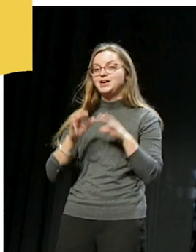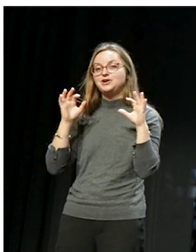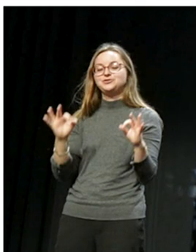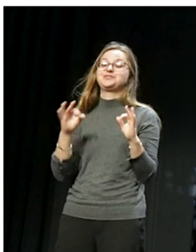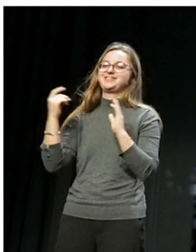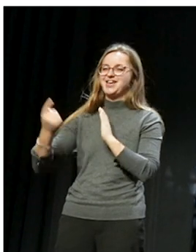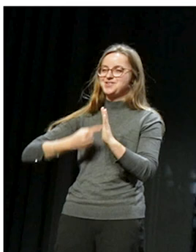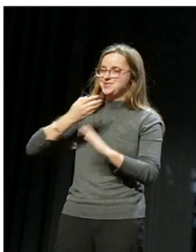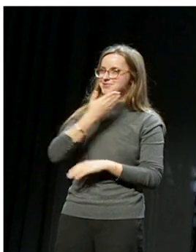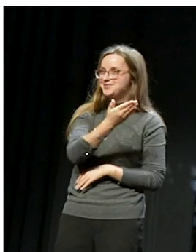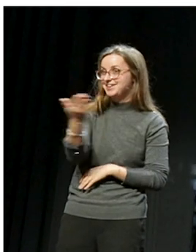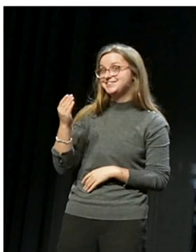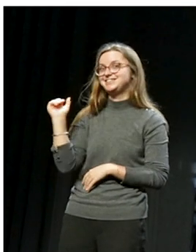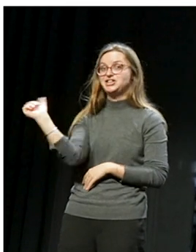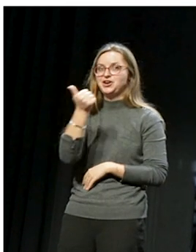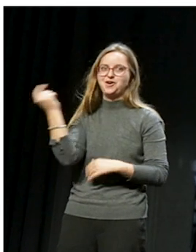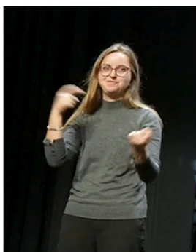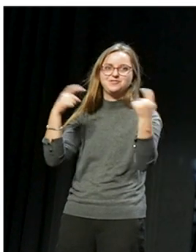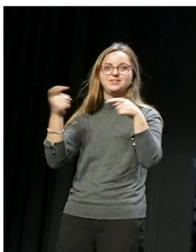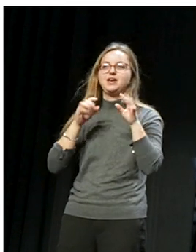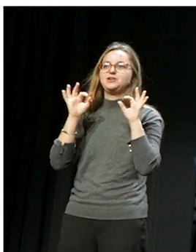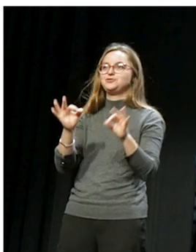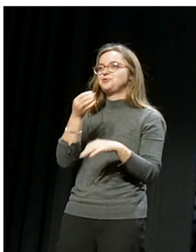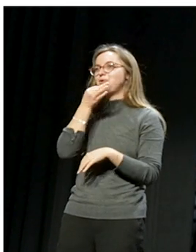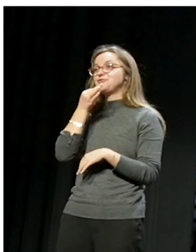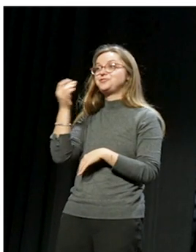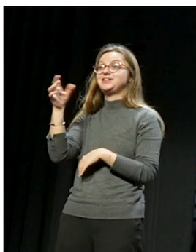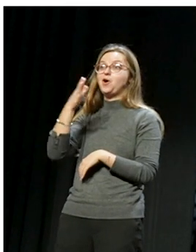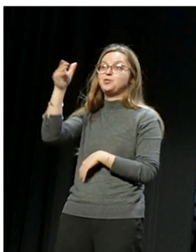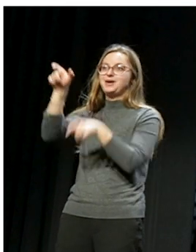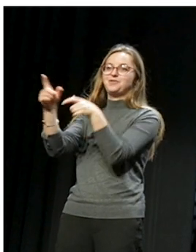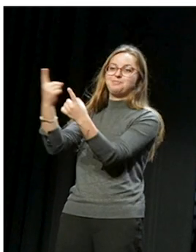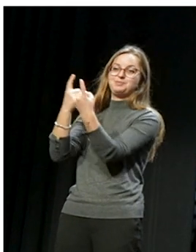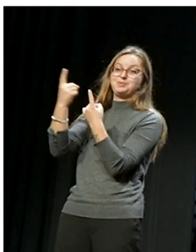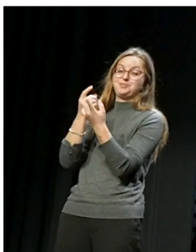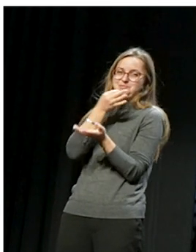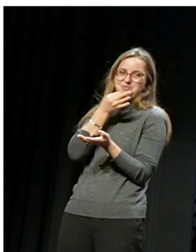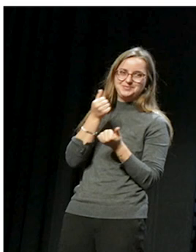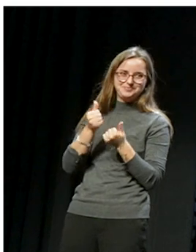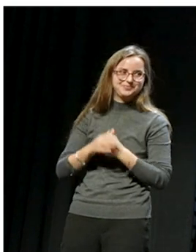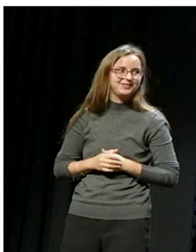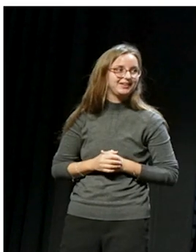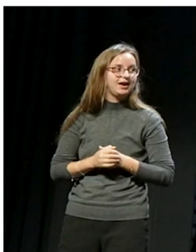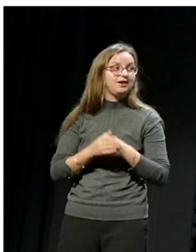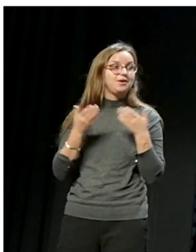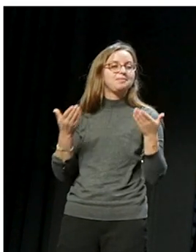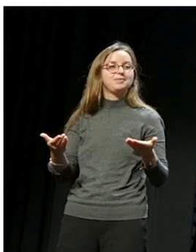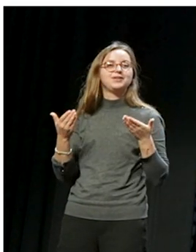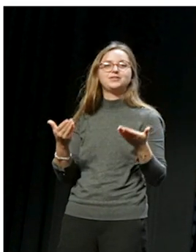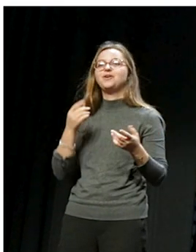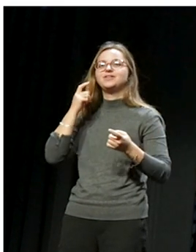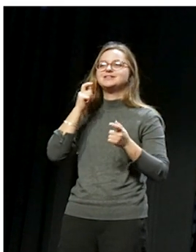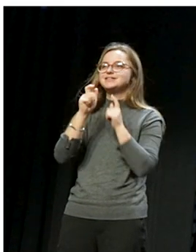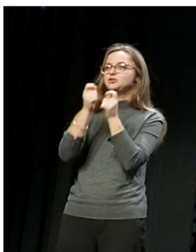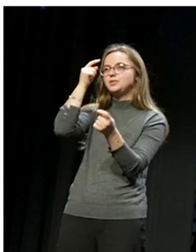à nouveau, merci à tous d'être là. Ça tombe bien, on a quelques personnes en plus en attendant. L'idée, c'est qu'on va échanger avec vous sur les